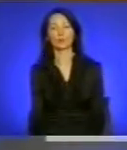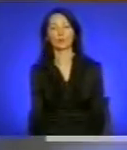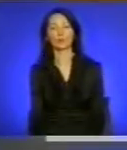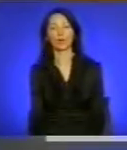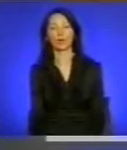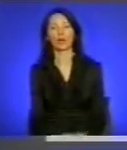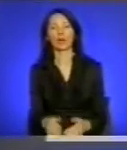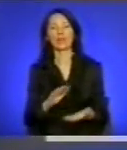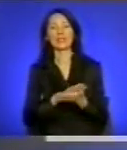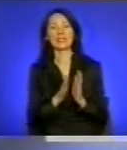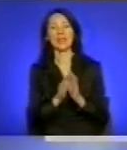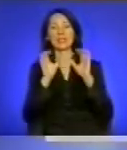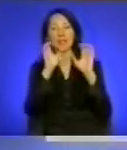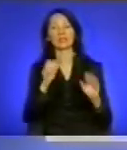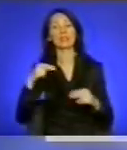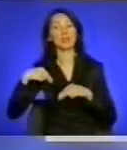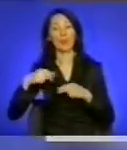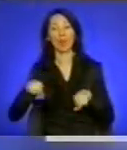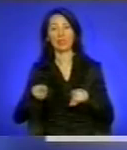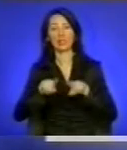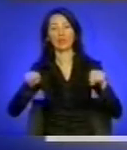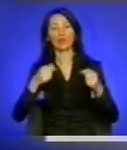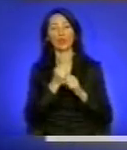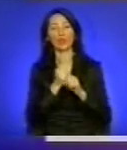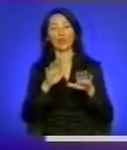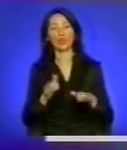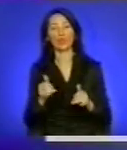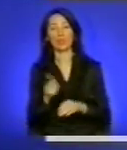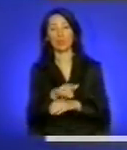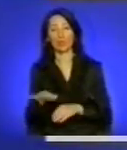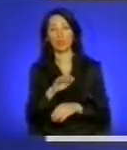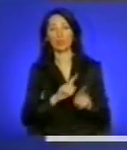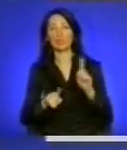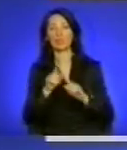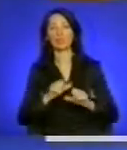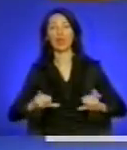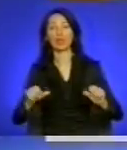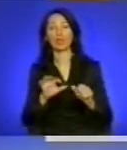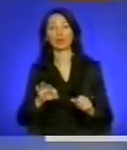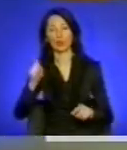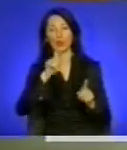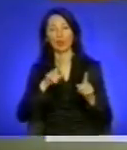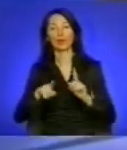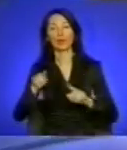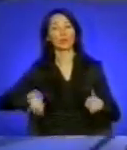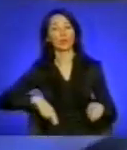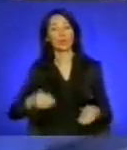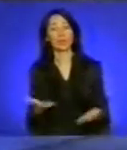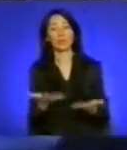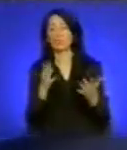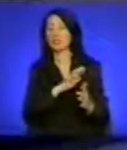стан легалізації праці та створення робочих місць на Тернопільщині на засіданні колеги обласної держдержадміністрації визнали незадовільним